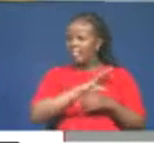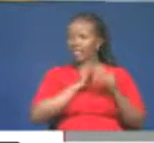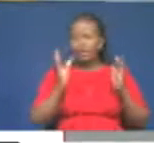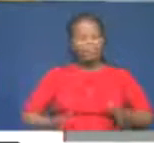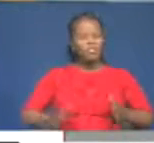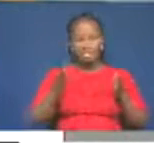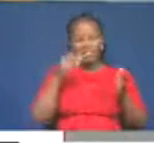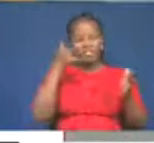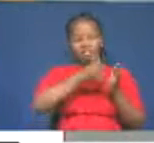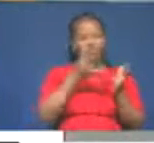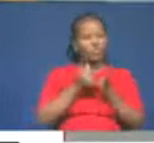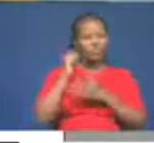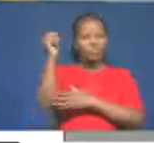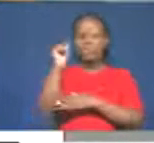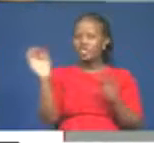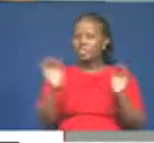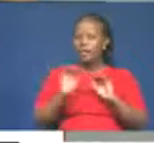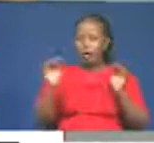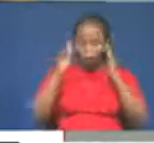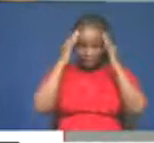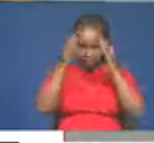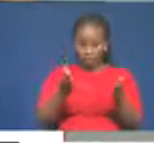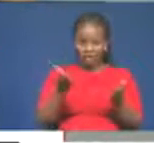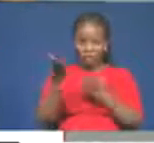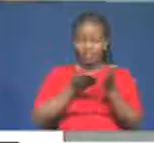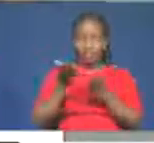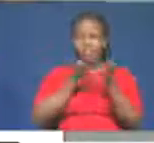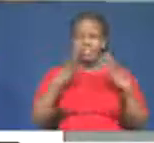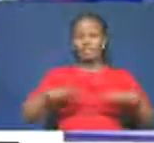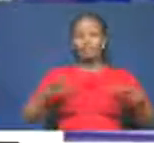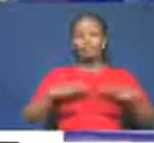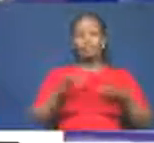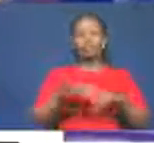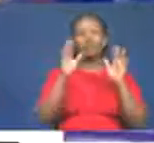na kuwatumikia Wakenya kwa mujibu wa sheria. Hii hapa taarifa kamili.